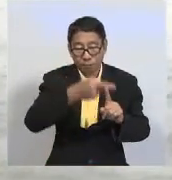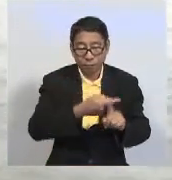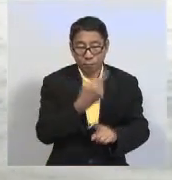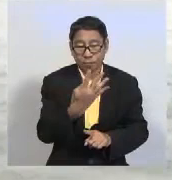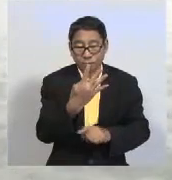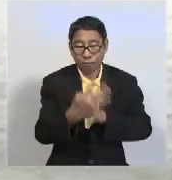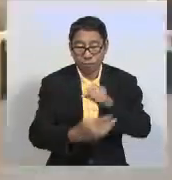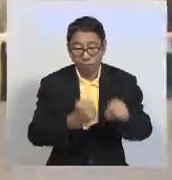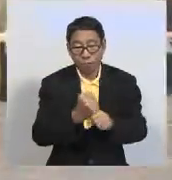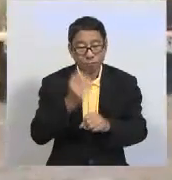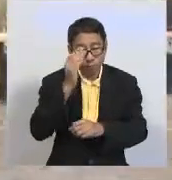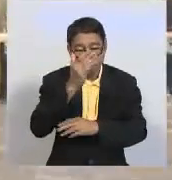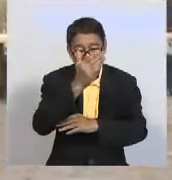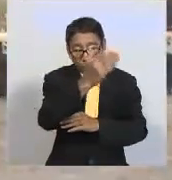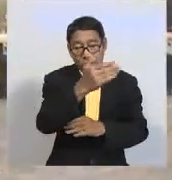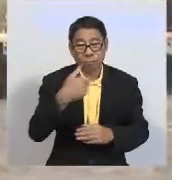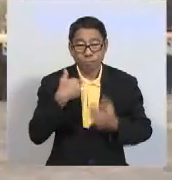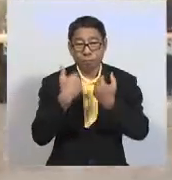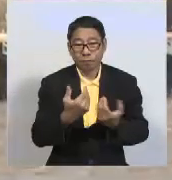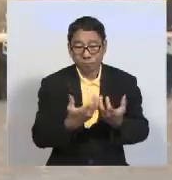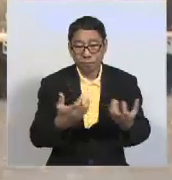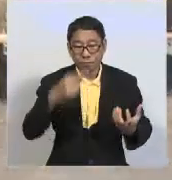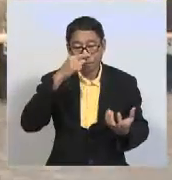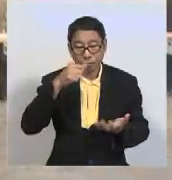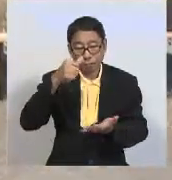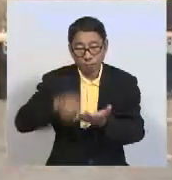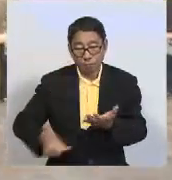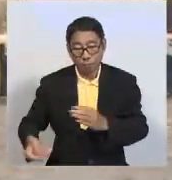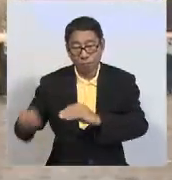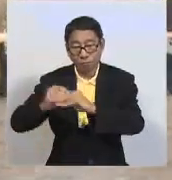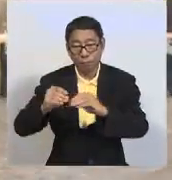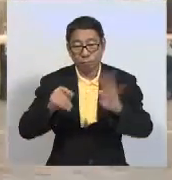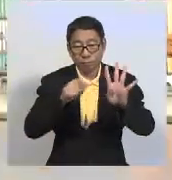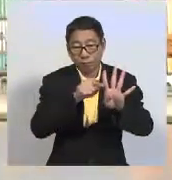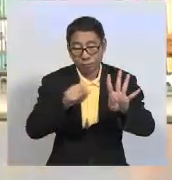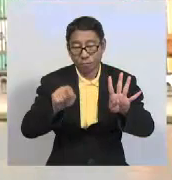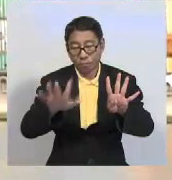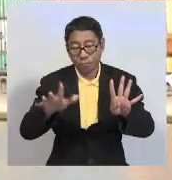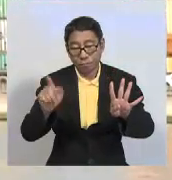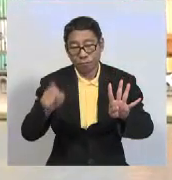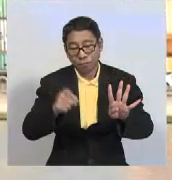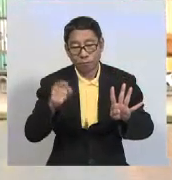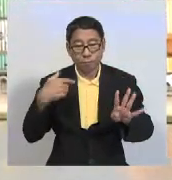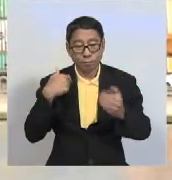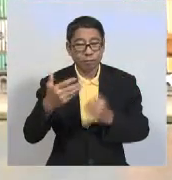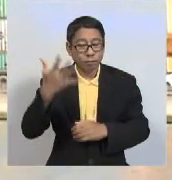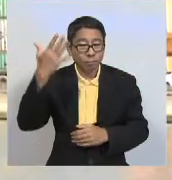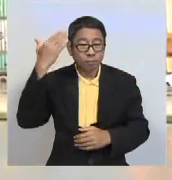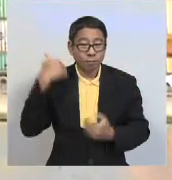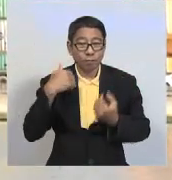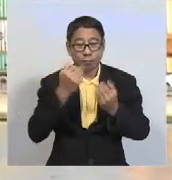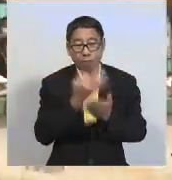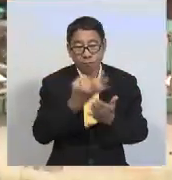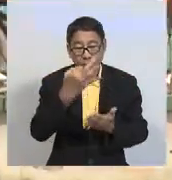ายนปีหน้าสินค้าไทยจะต้องเสียภาษีเพิ่มร้อยละ4-5จากเดิมที่เราไม่ต้องเสียภา